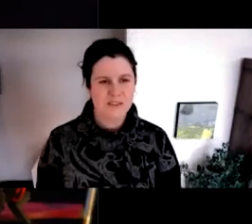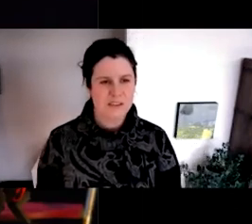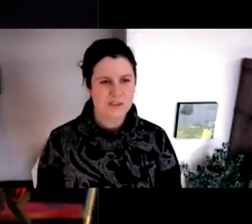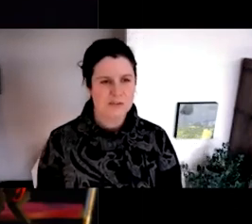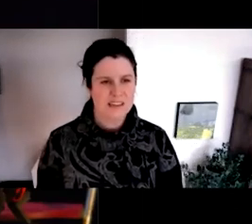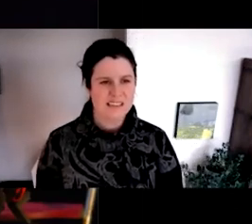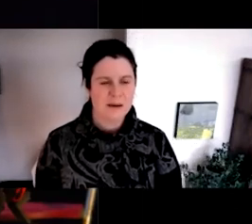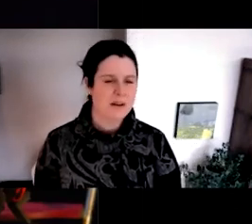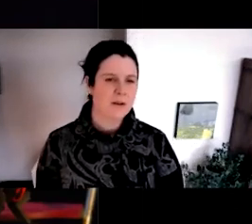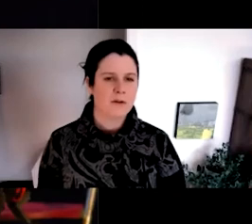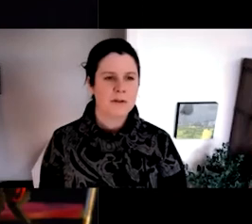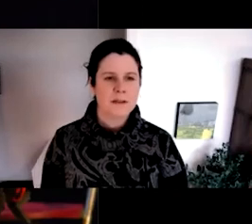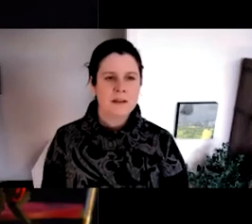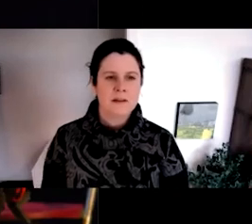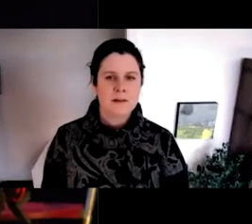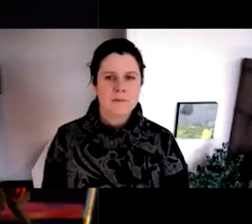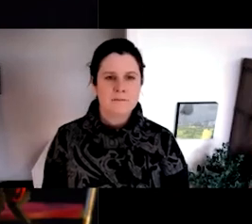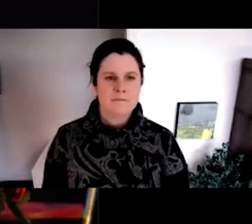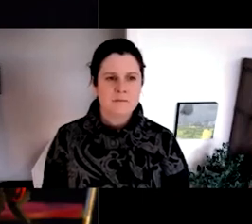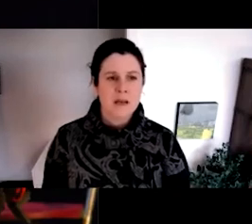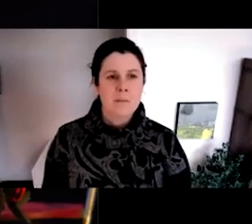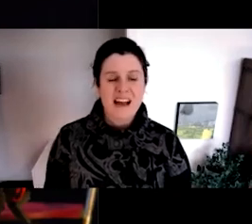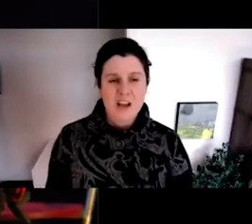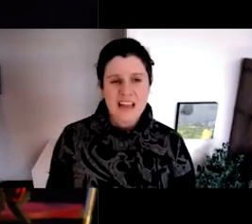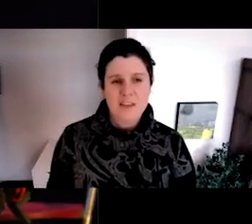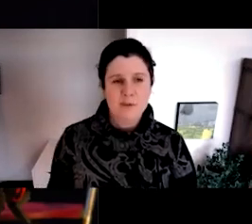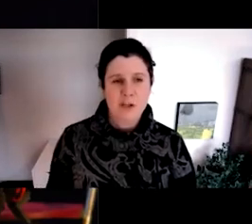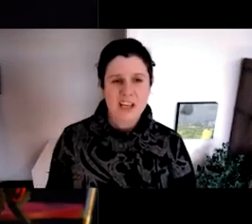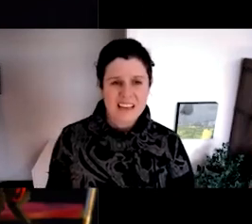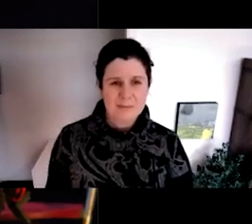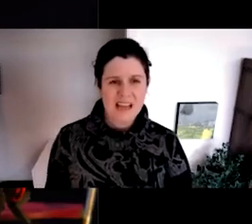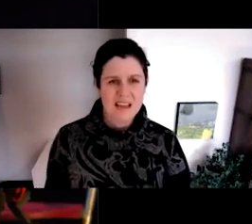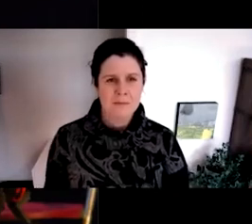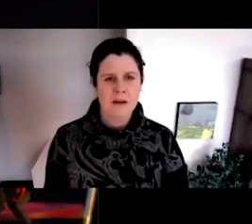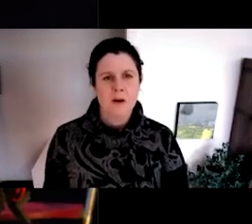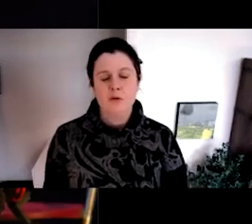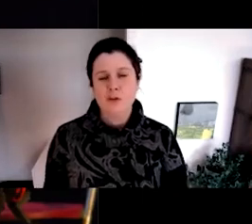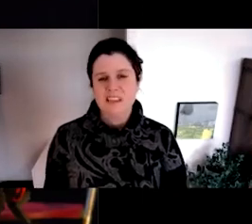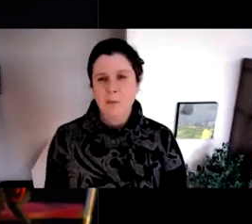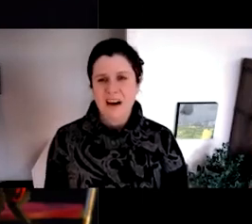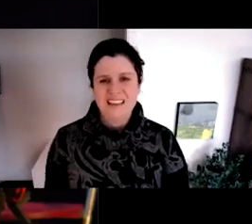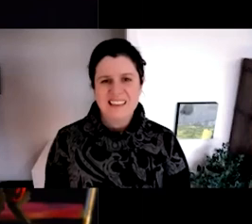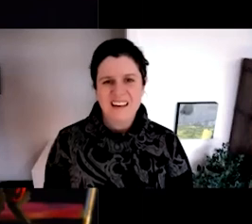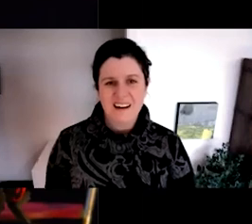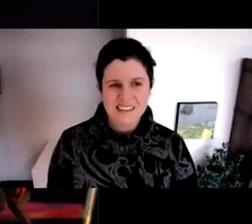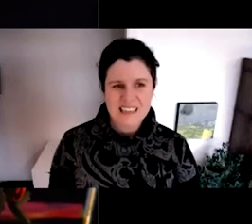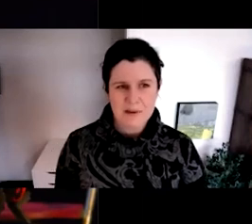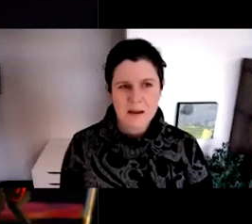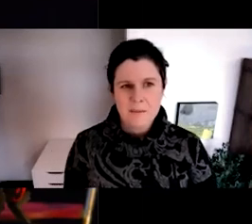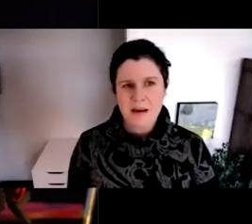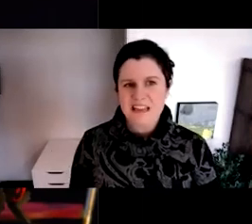aux personnes sur des handicapés entre autres par ailleurs l'adoption d'un cryptème ou d'une temporalité